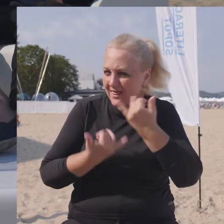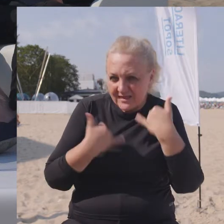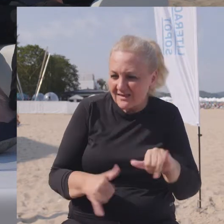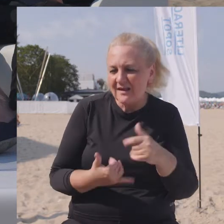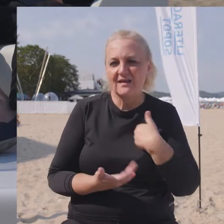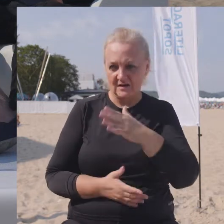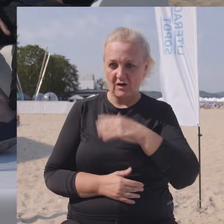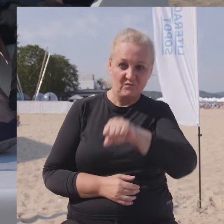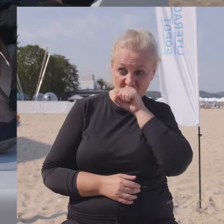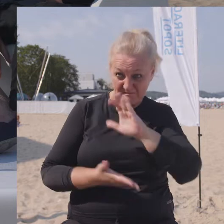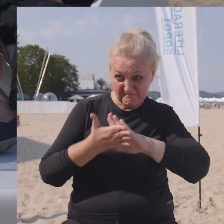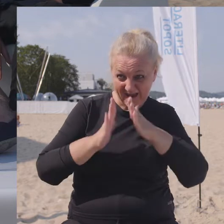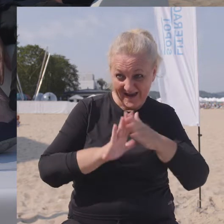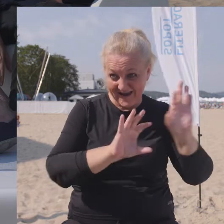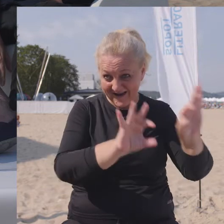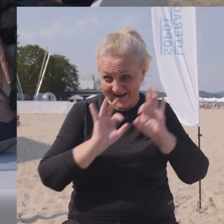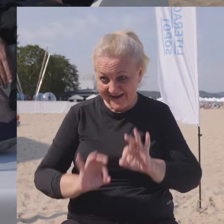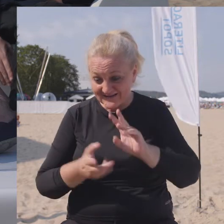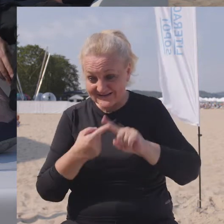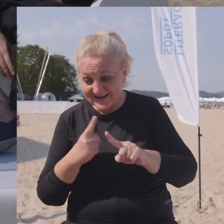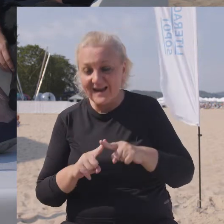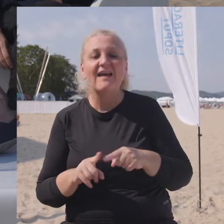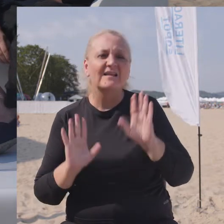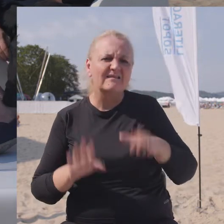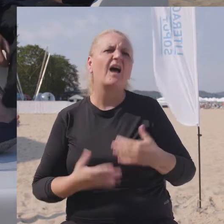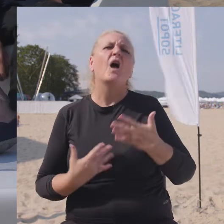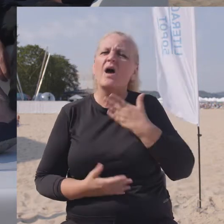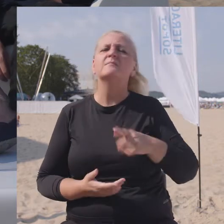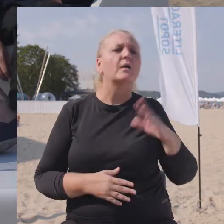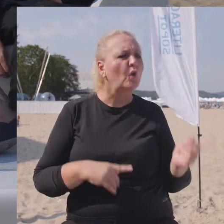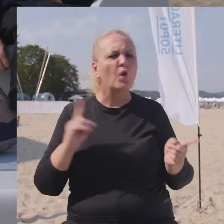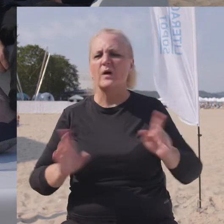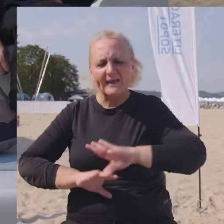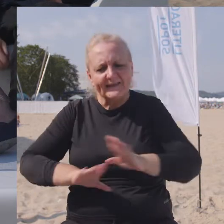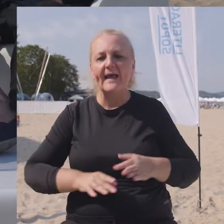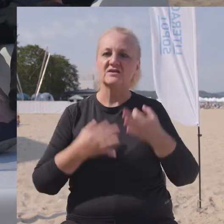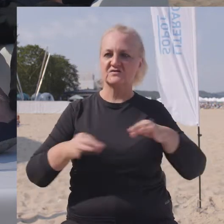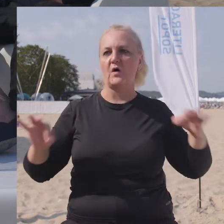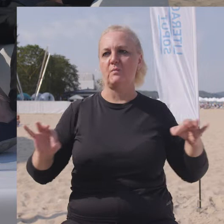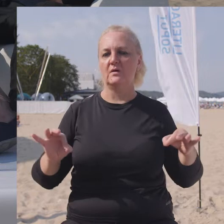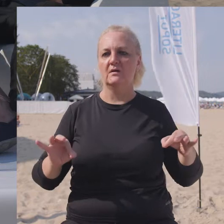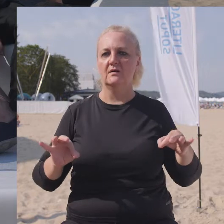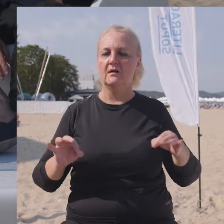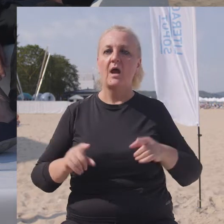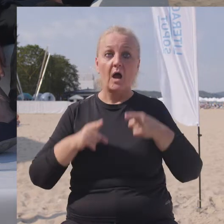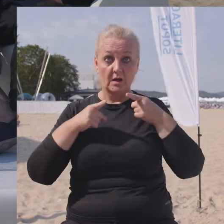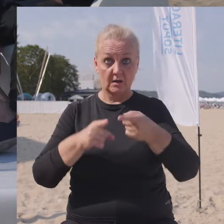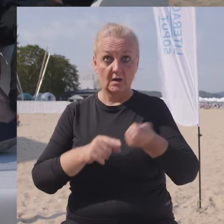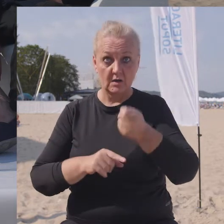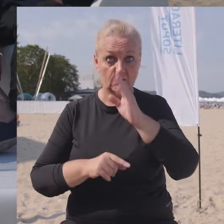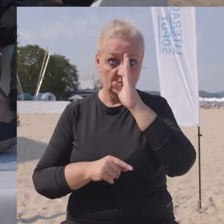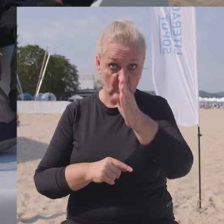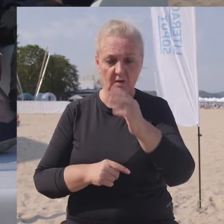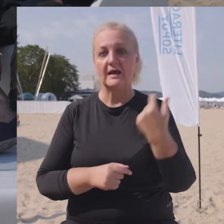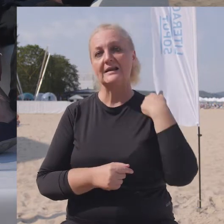wprost bazarowo. Dokładnie. Ani na lewo, ani na prawo, swobodnie. I przodem czy tyłem do kierunku jazdy? Zawsze tyłem